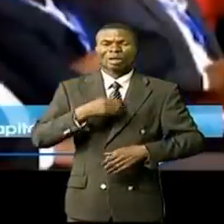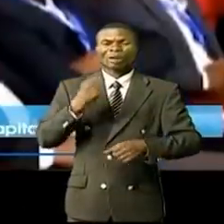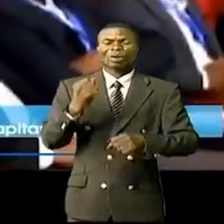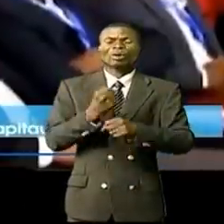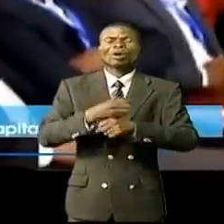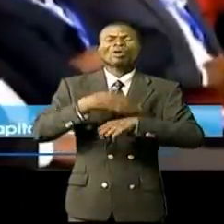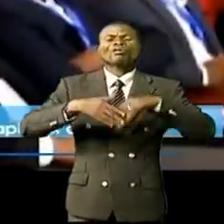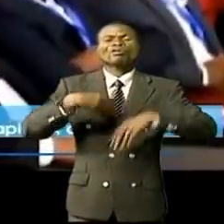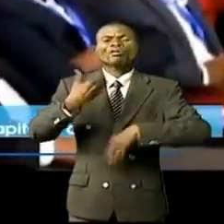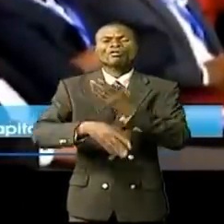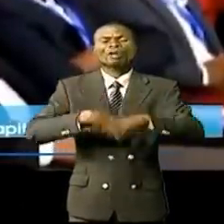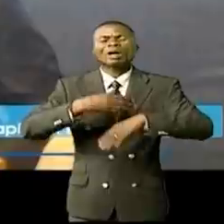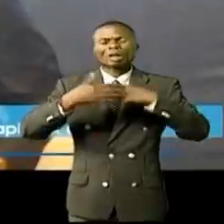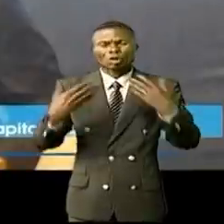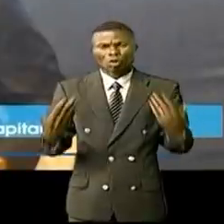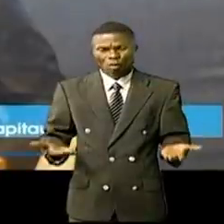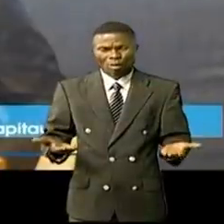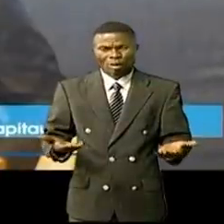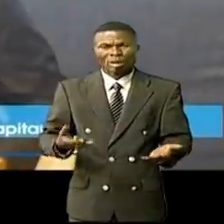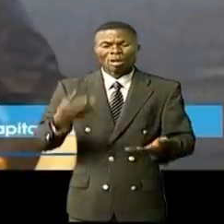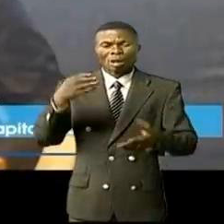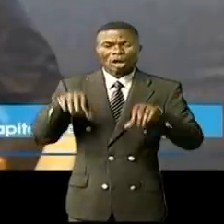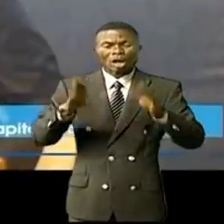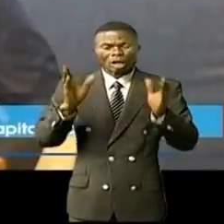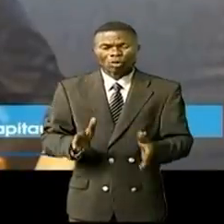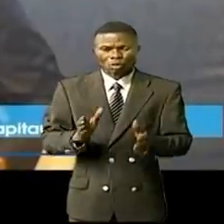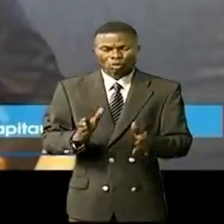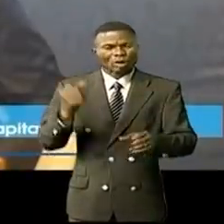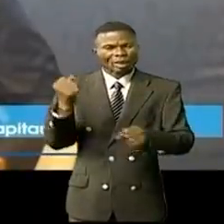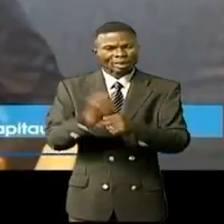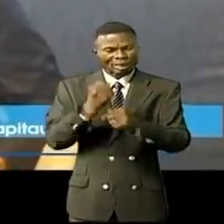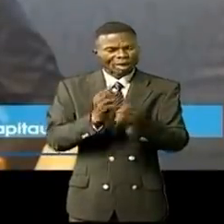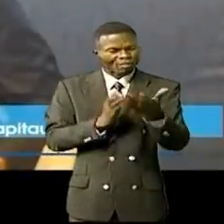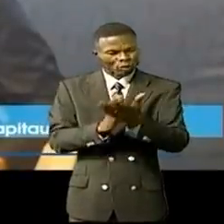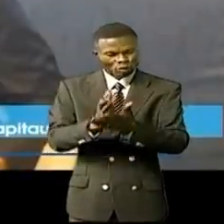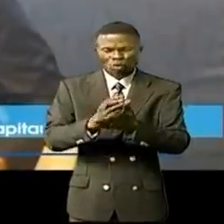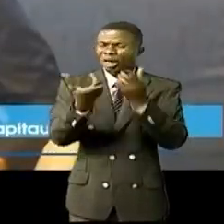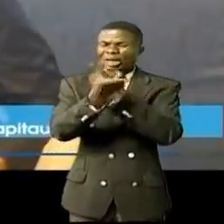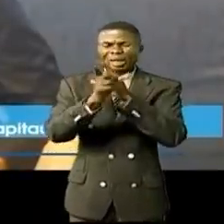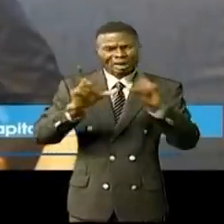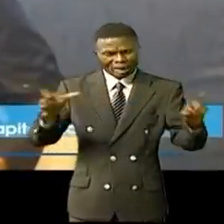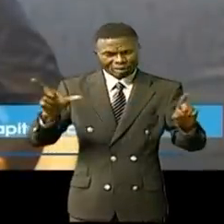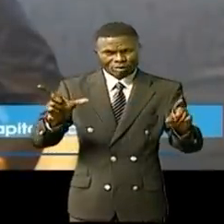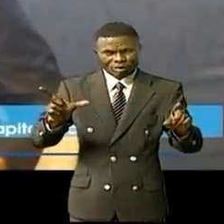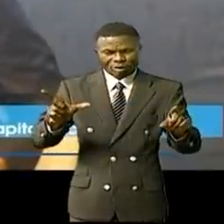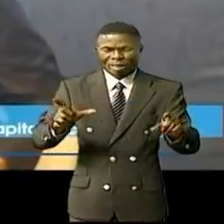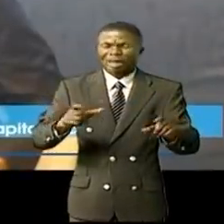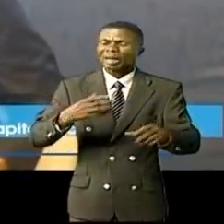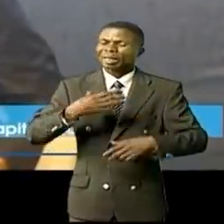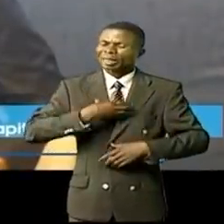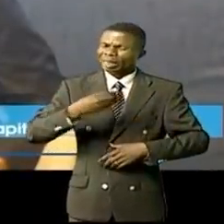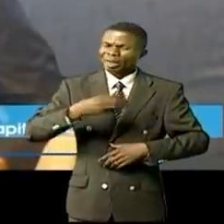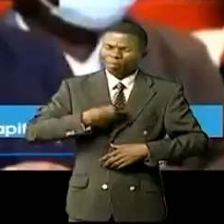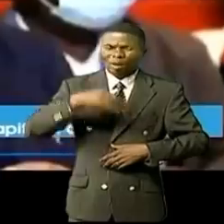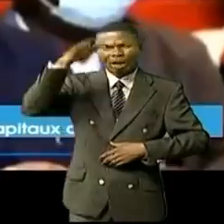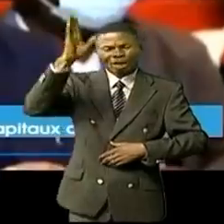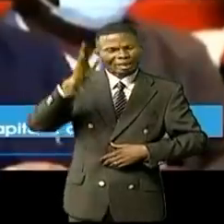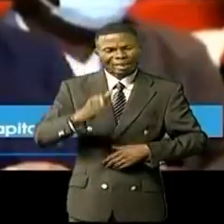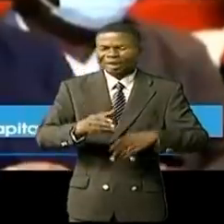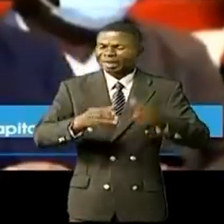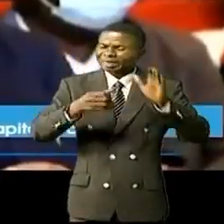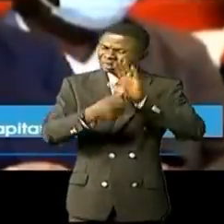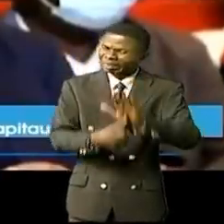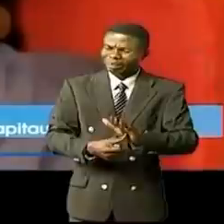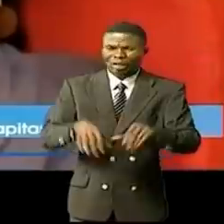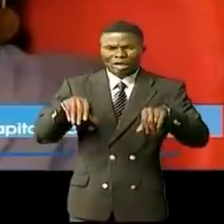pour faire en sorte que les Congolais aient accès au marché, et ce, dans tous les secteurs de l'économie nationale. De cette